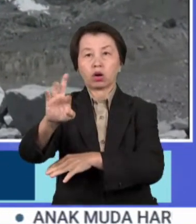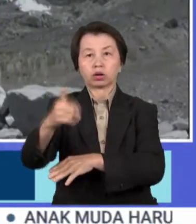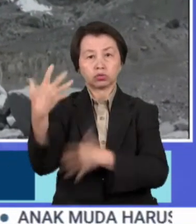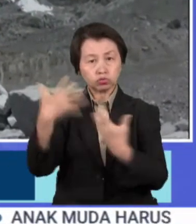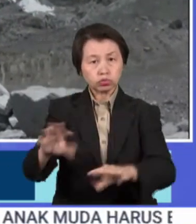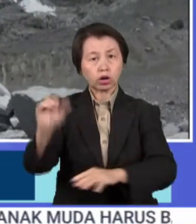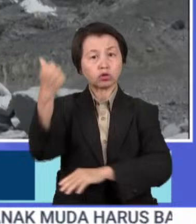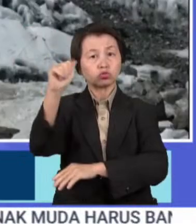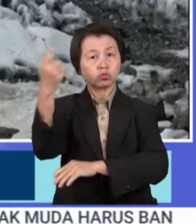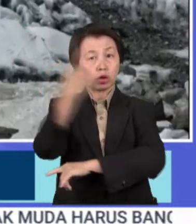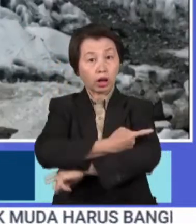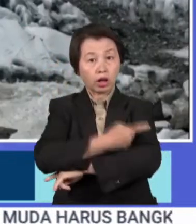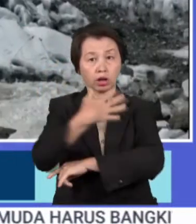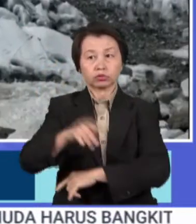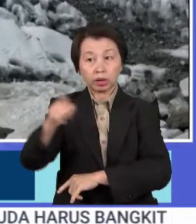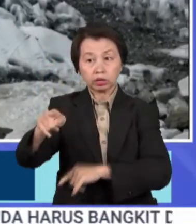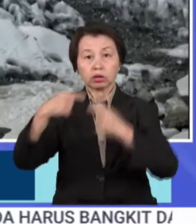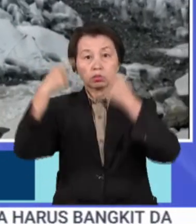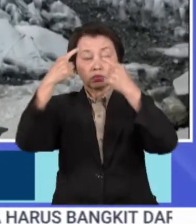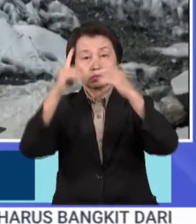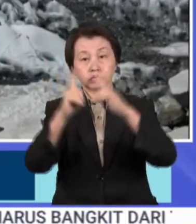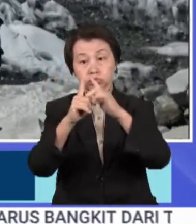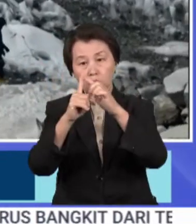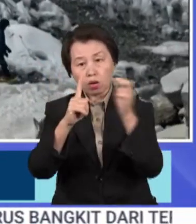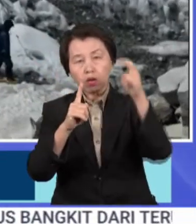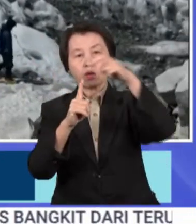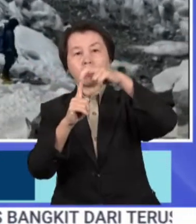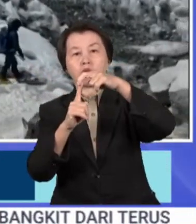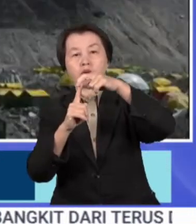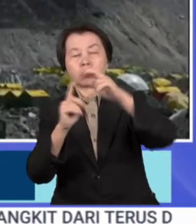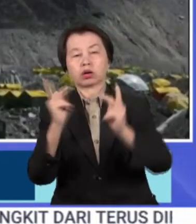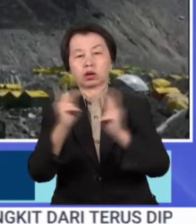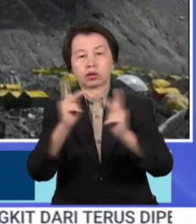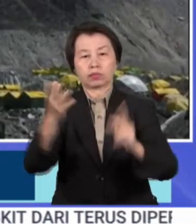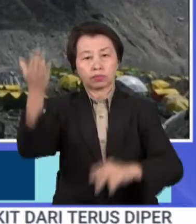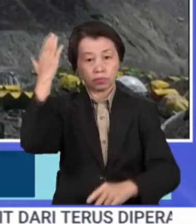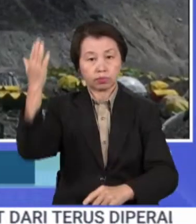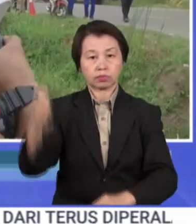ke-10 selepas beliau berjaya menawan puncak Everest Khamis lalu.